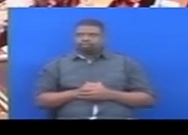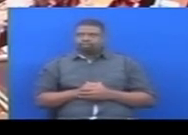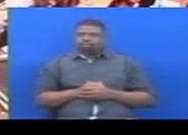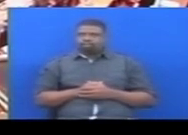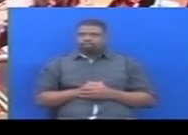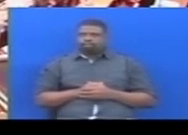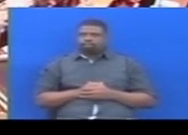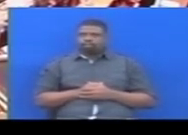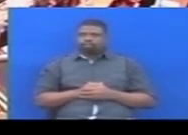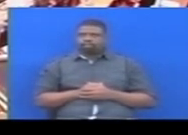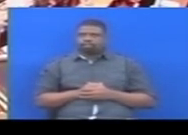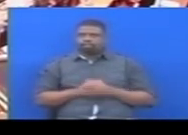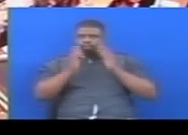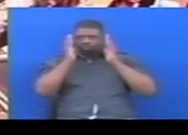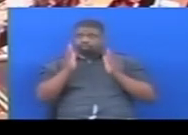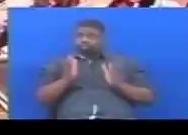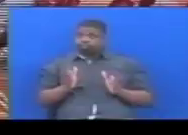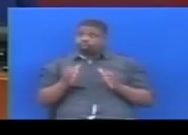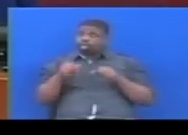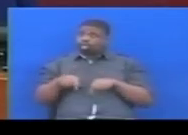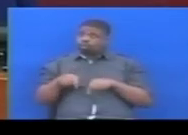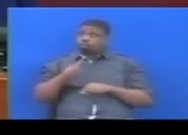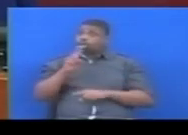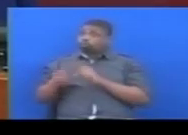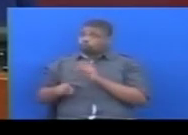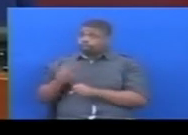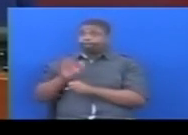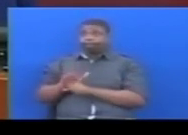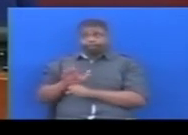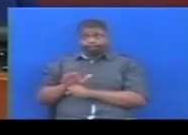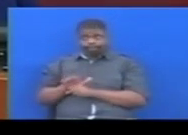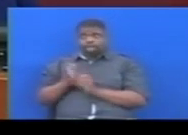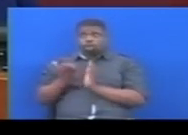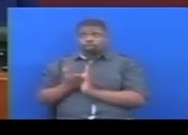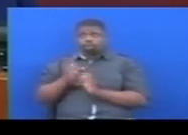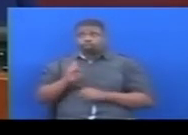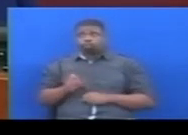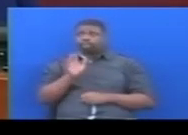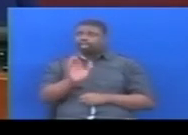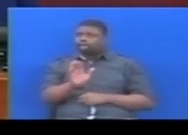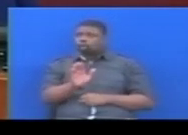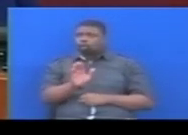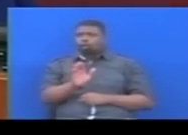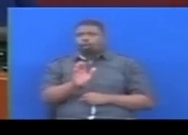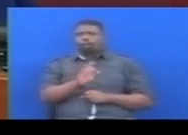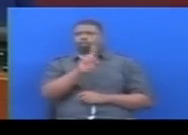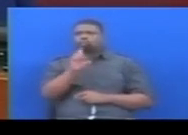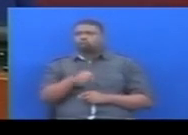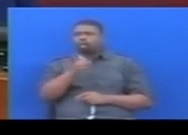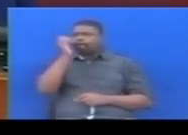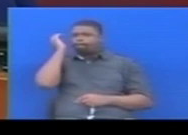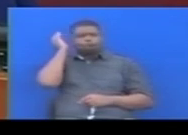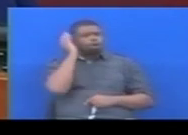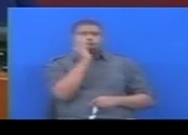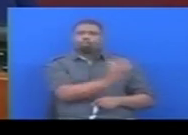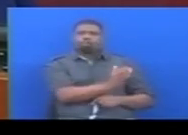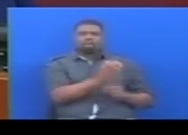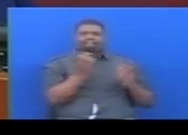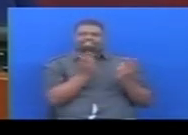Waheshimiwa wabunge, leo maswali yako mengi. Ni waombe wenye maswali yao waulize maswali moja kwa moja, lakini